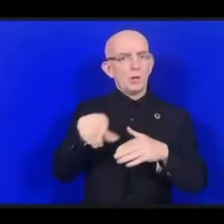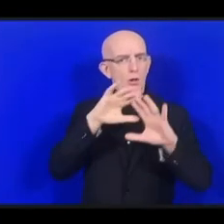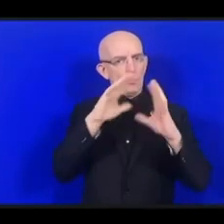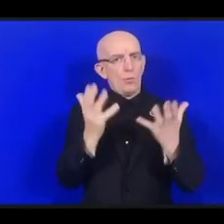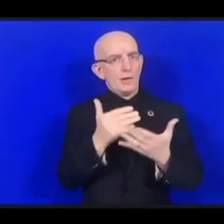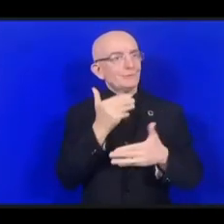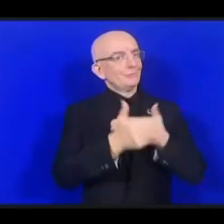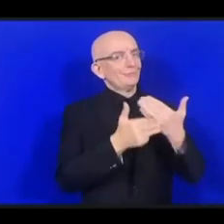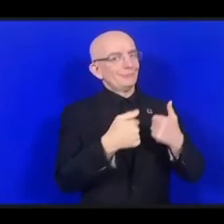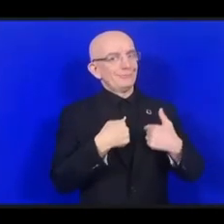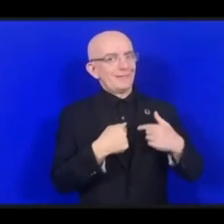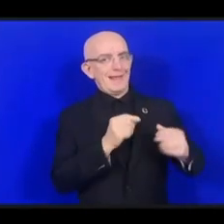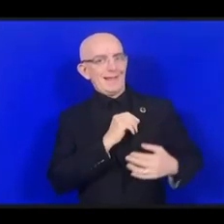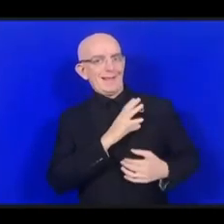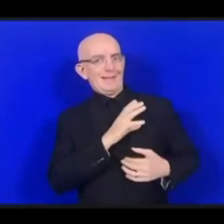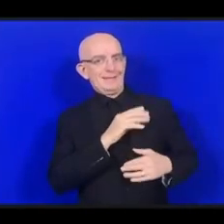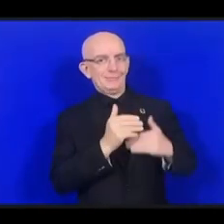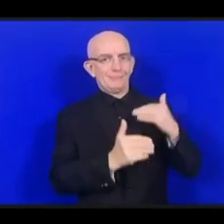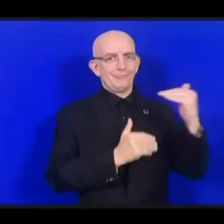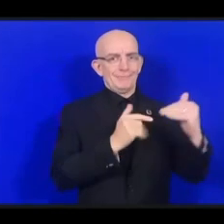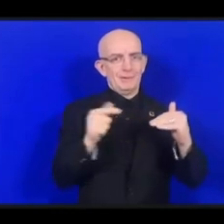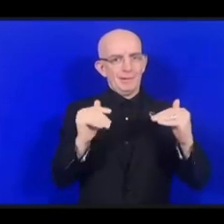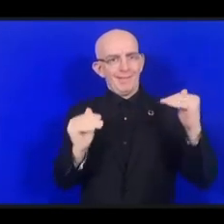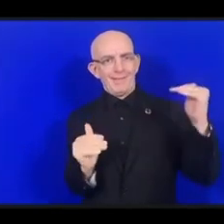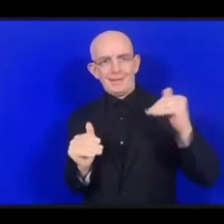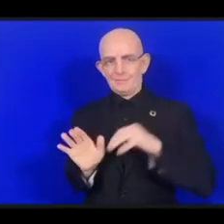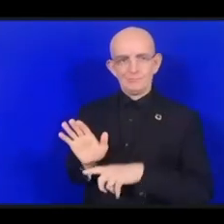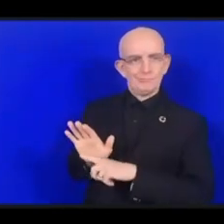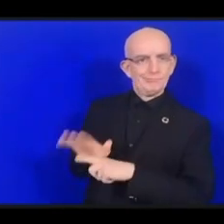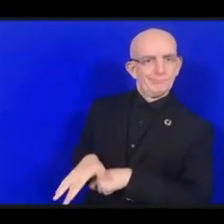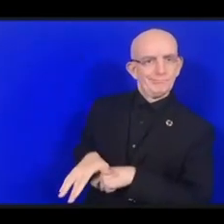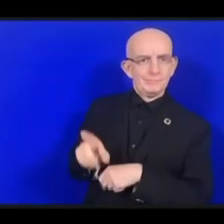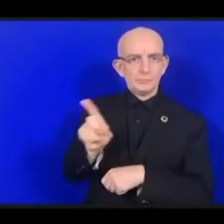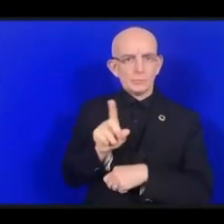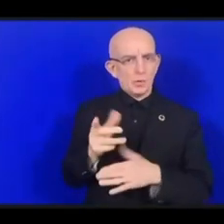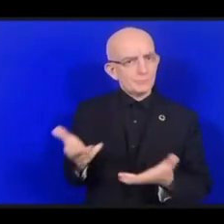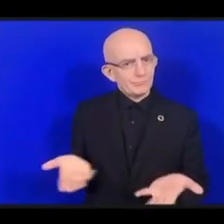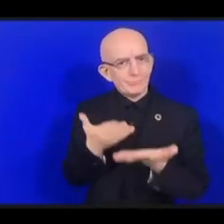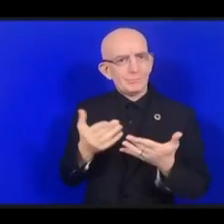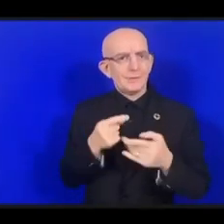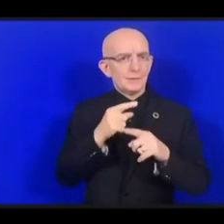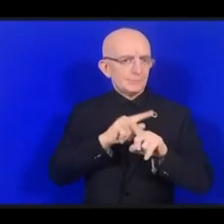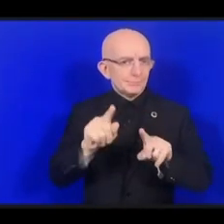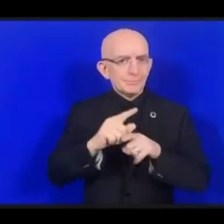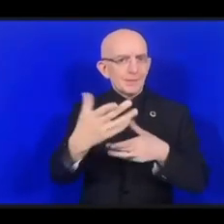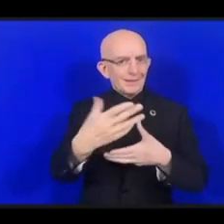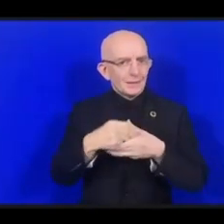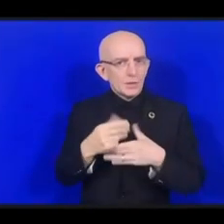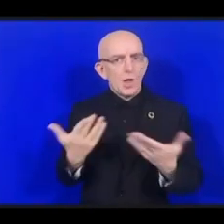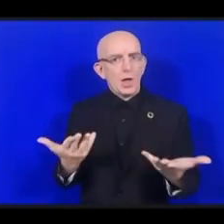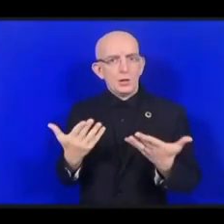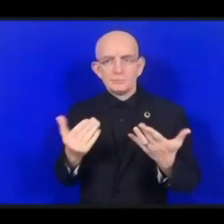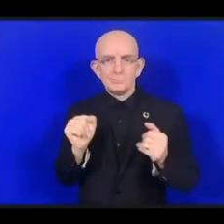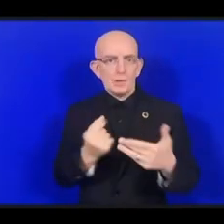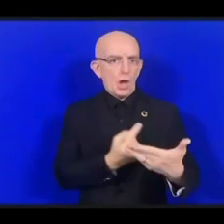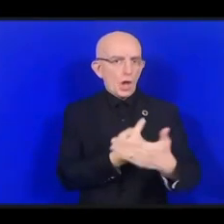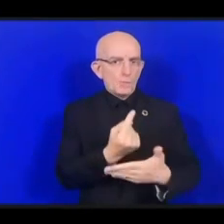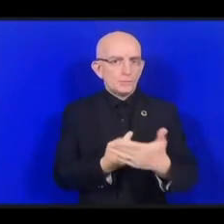davantage d'opportunités pour les jeunes les femmes et les autres